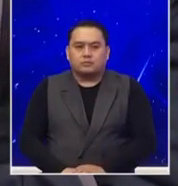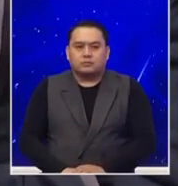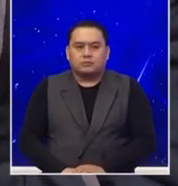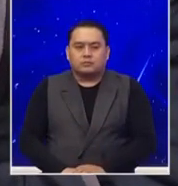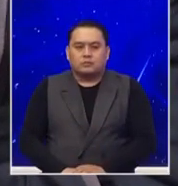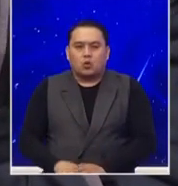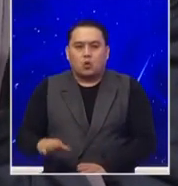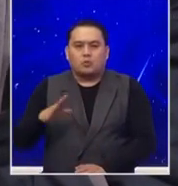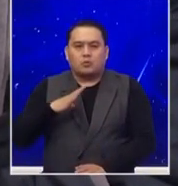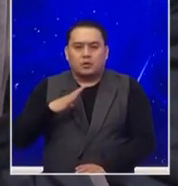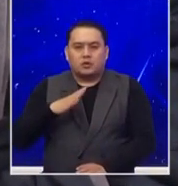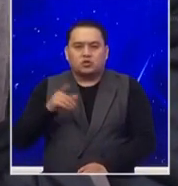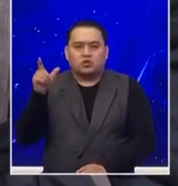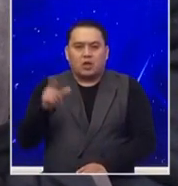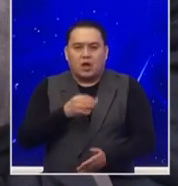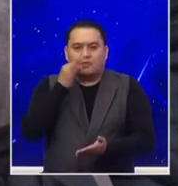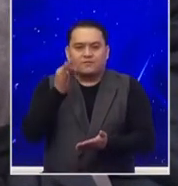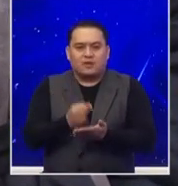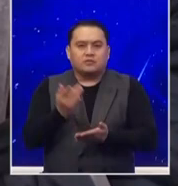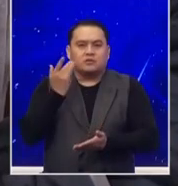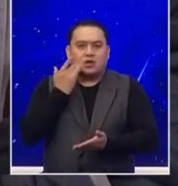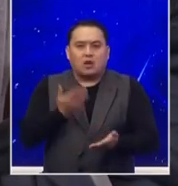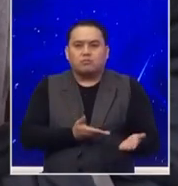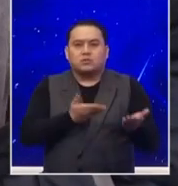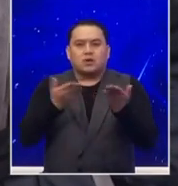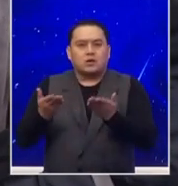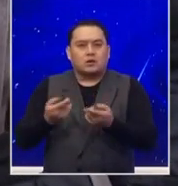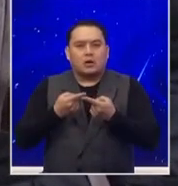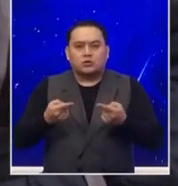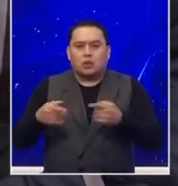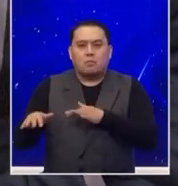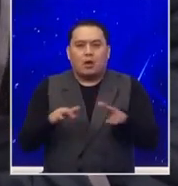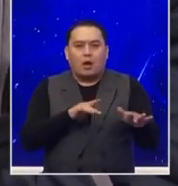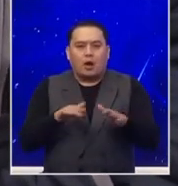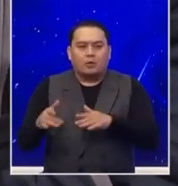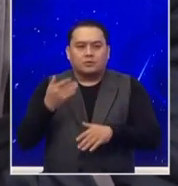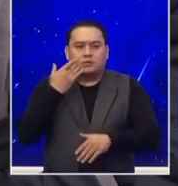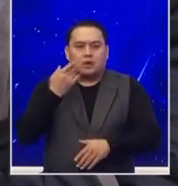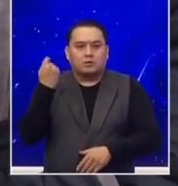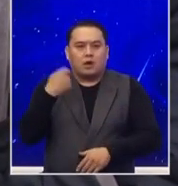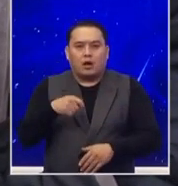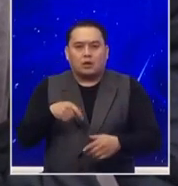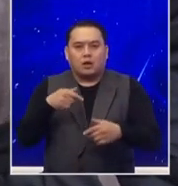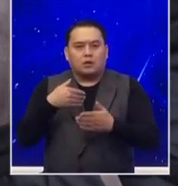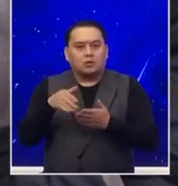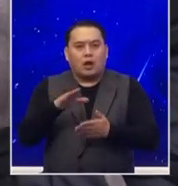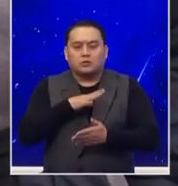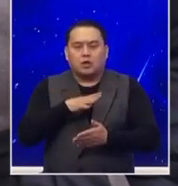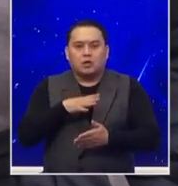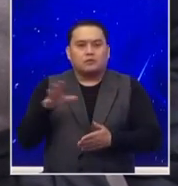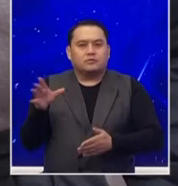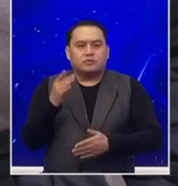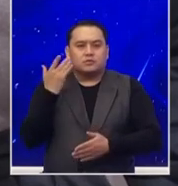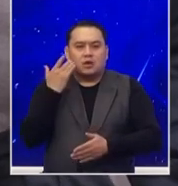Он был человеком ответственным. Его всегда приглашали на различные мероприятия, и он никогда не отказывал. Был открыт и доступен